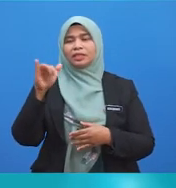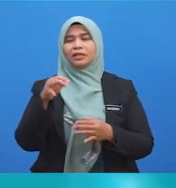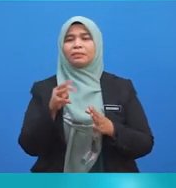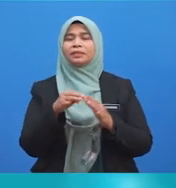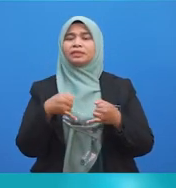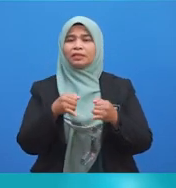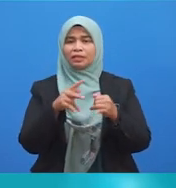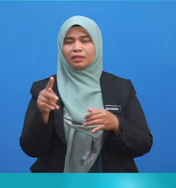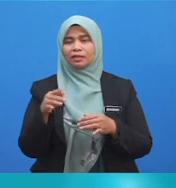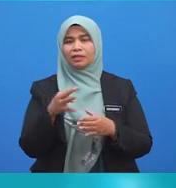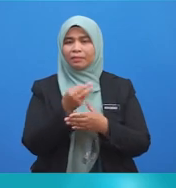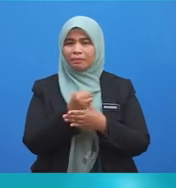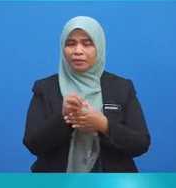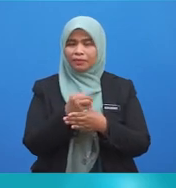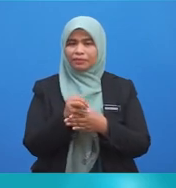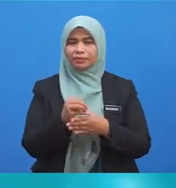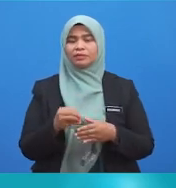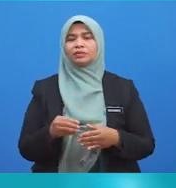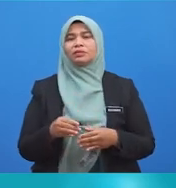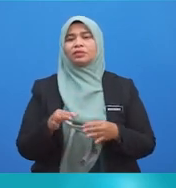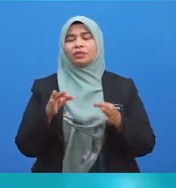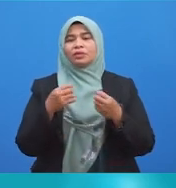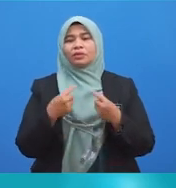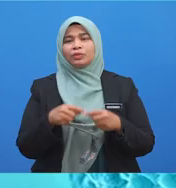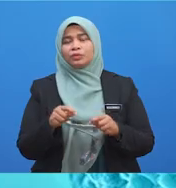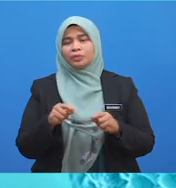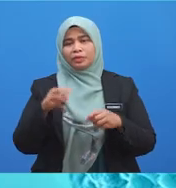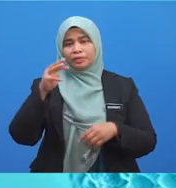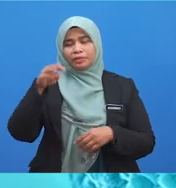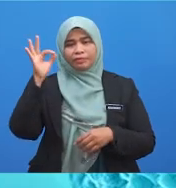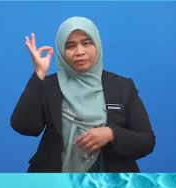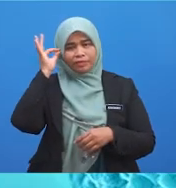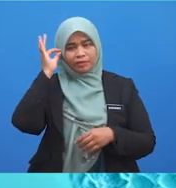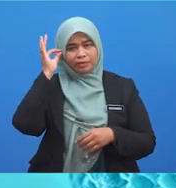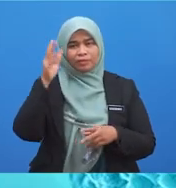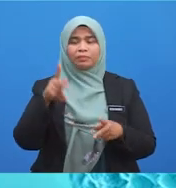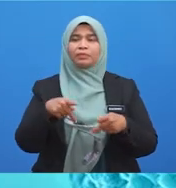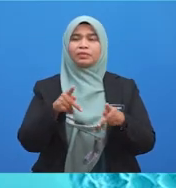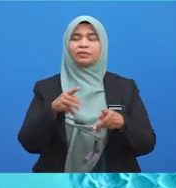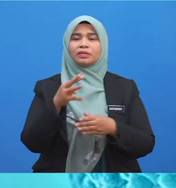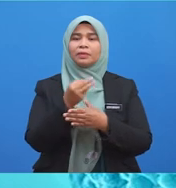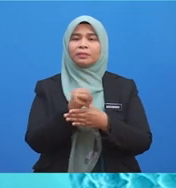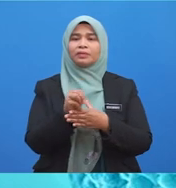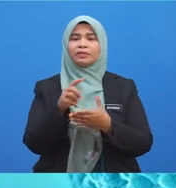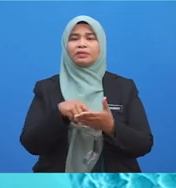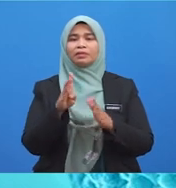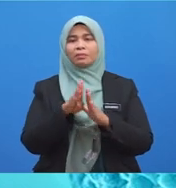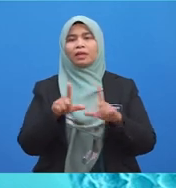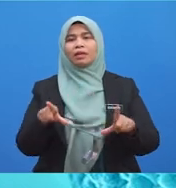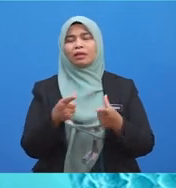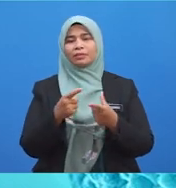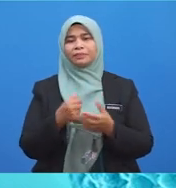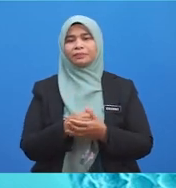manakah agaknya proses meiosis ini berlaku ya? Kalau murid-murid masih ingat,